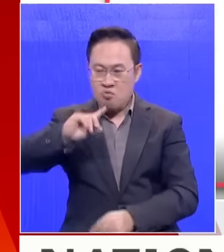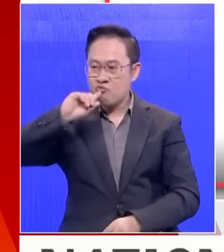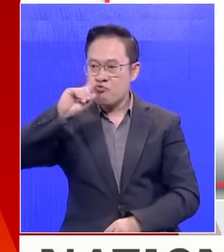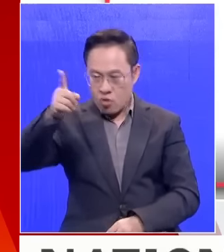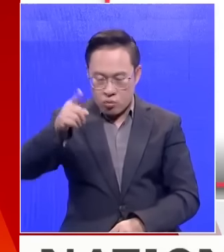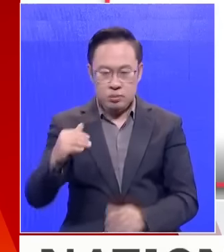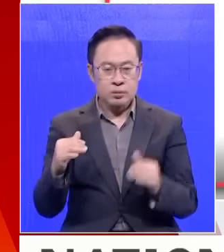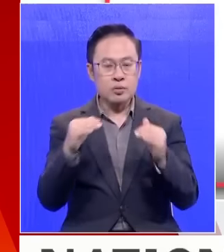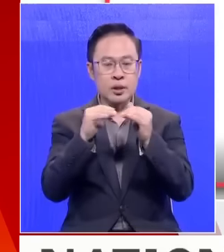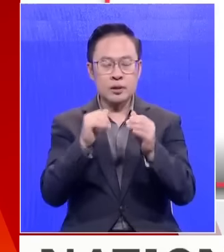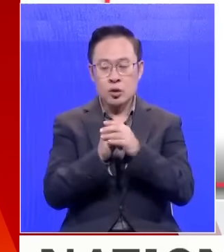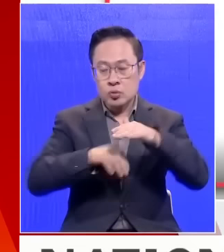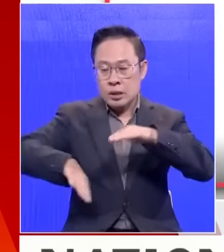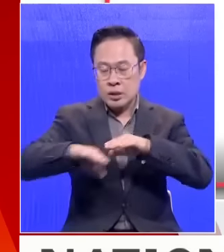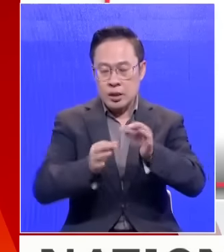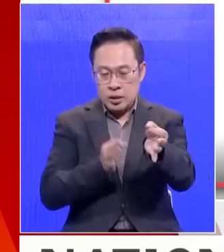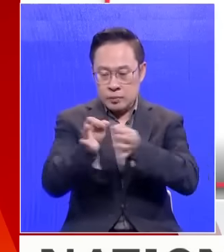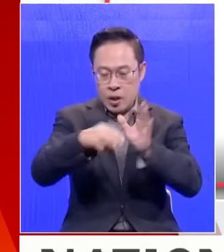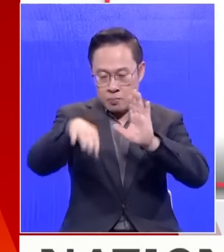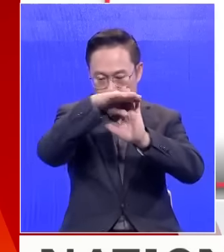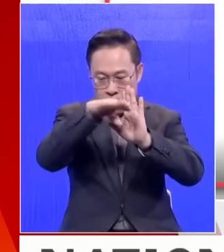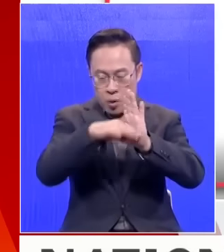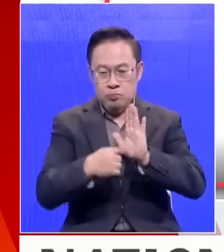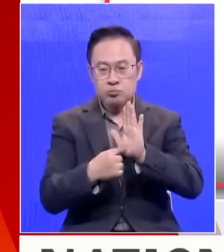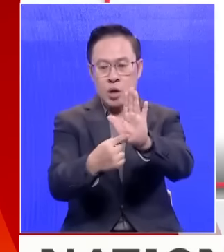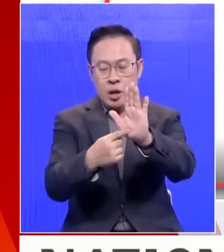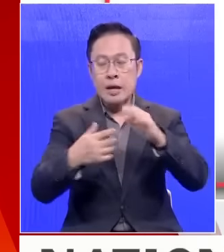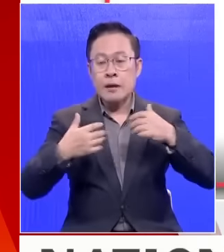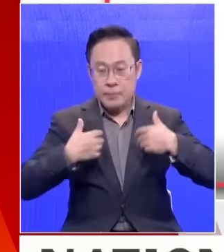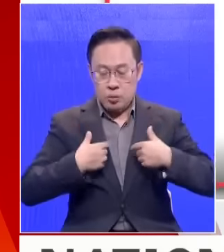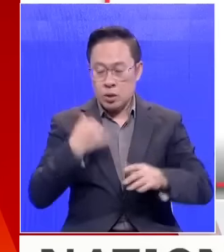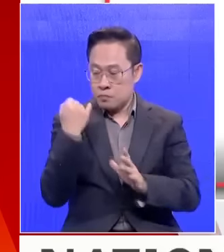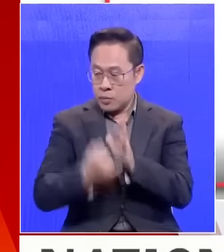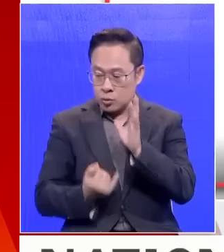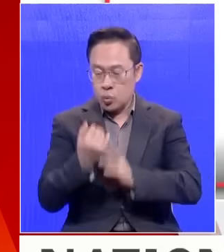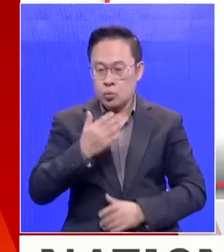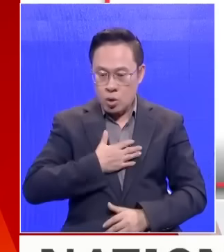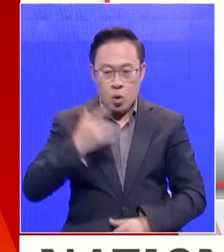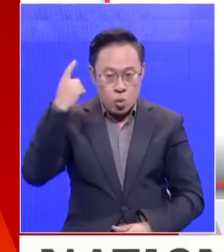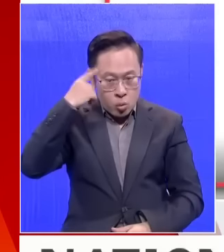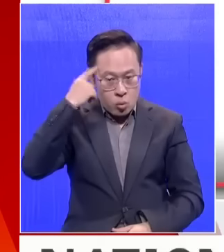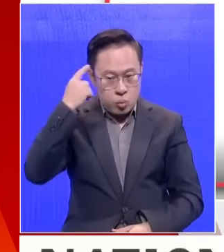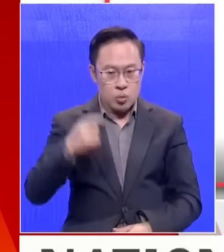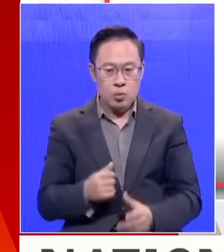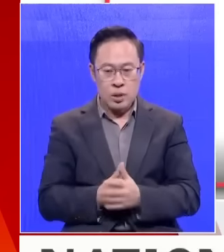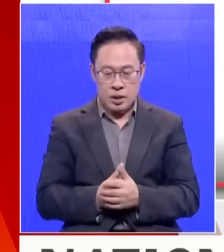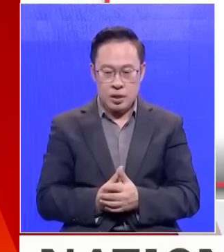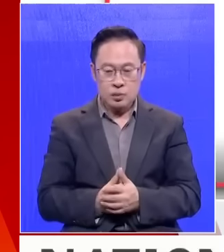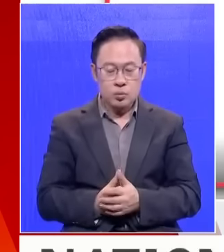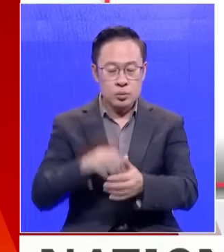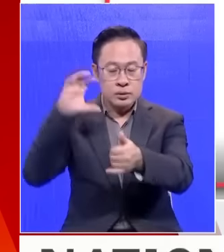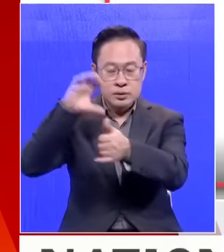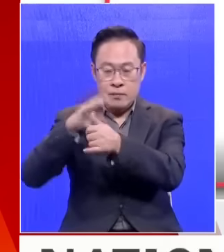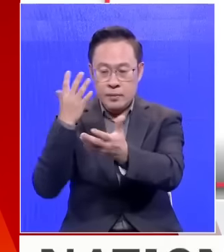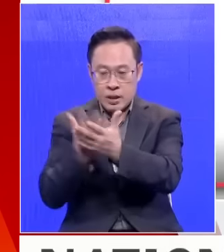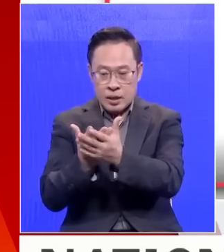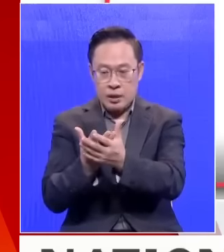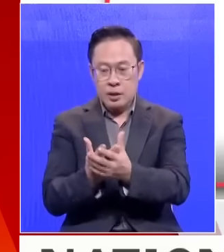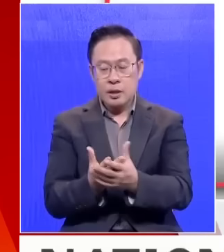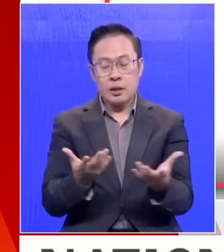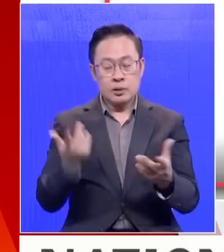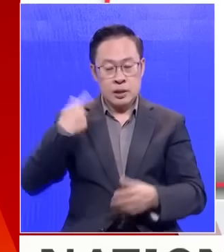าเตรียมเอกสารที่จะชี้แจงไว้แล้วสบายใจเพราะว่ารู้อยู่แล้วเพราะเช็คตลอดว่าจะมีประเด็นนี้ขึ้นมาหรือเปล่ารู้อยู่แล้วว่าจะต้องโดน